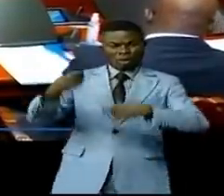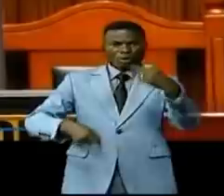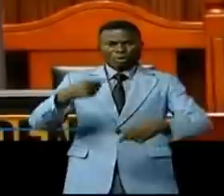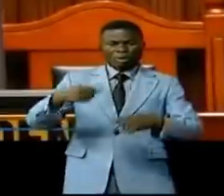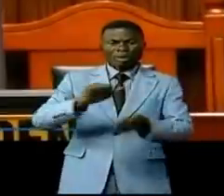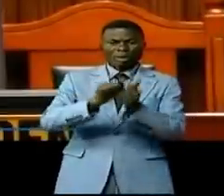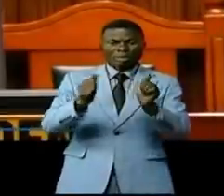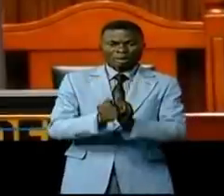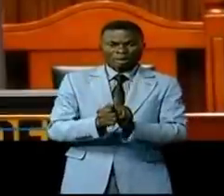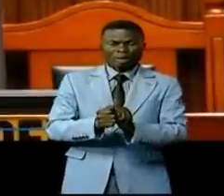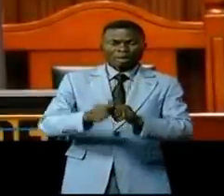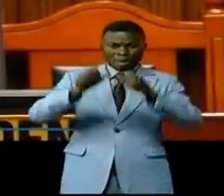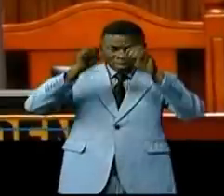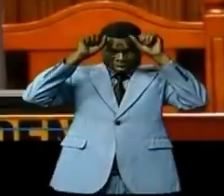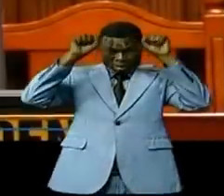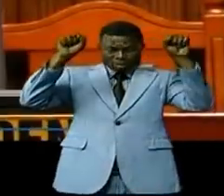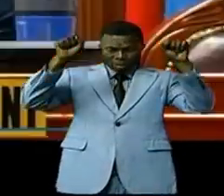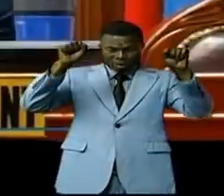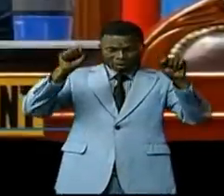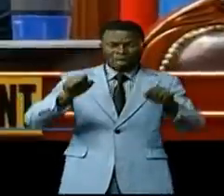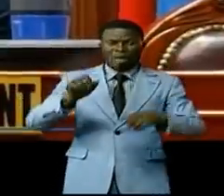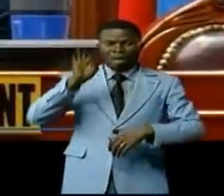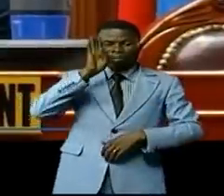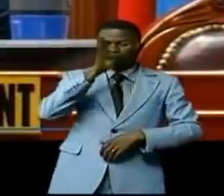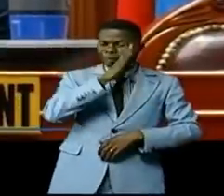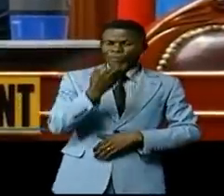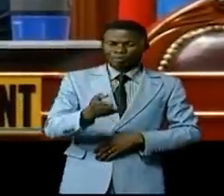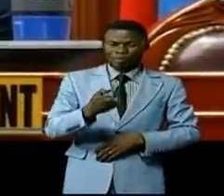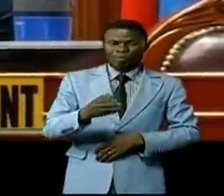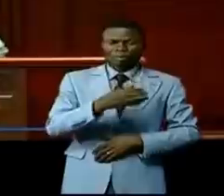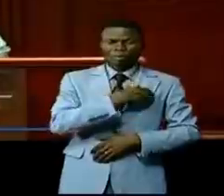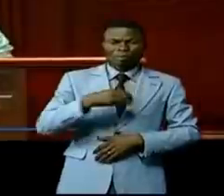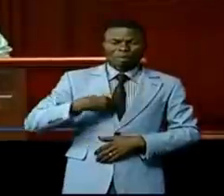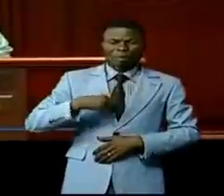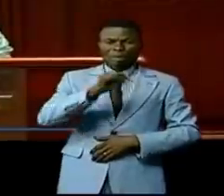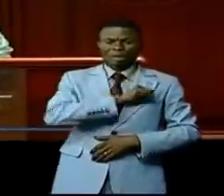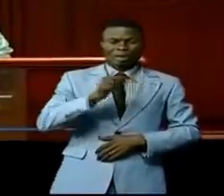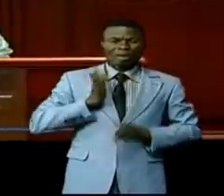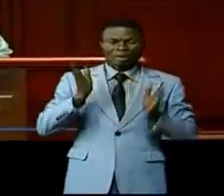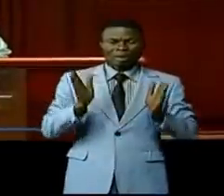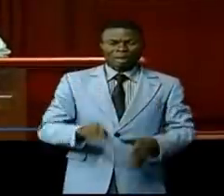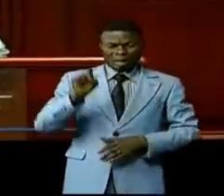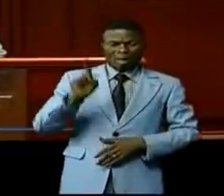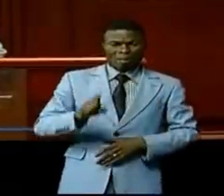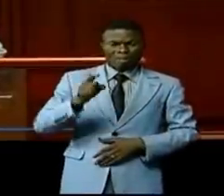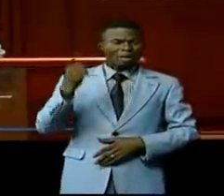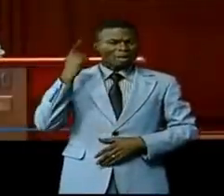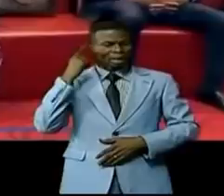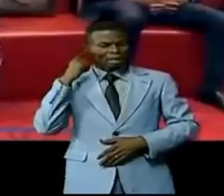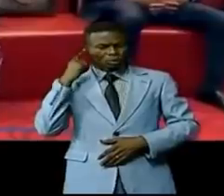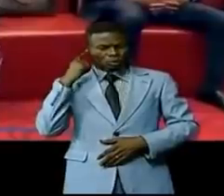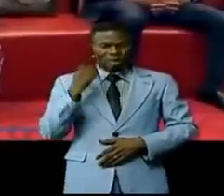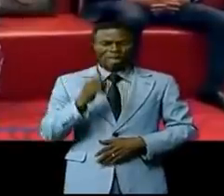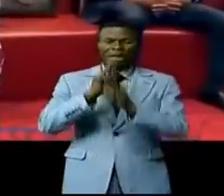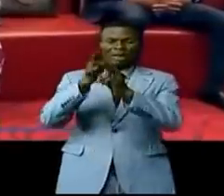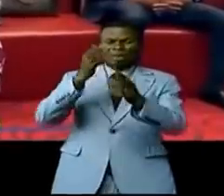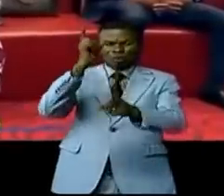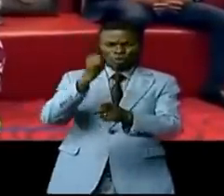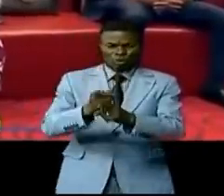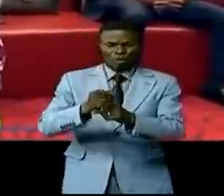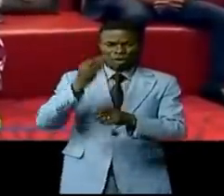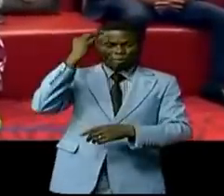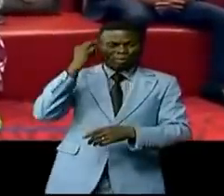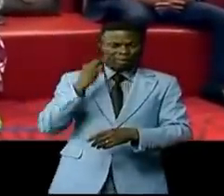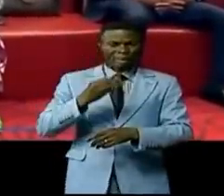la présidence de Modeste Baati Lukwebu. La sénatrice Christine Mwando veut obtenir du ministre des ITPR